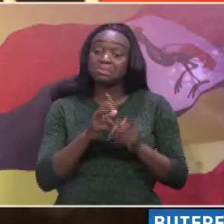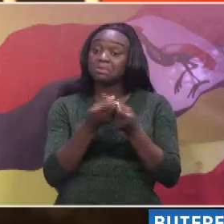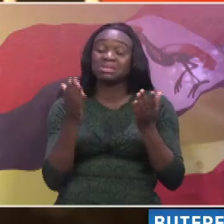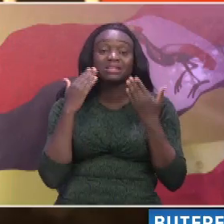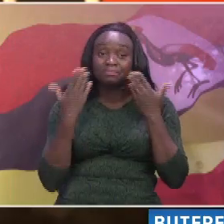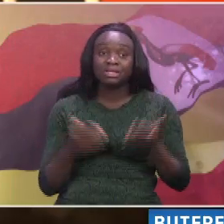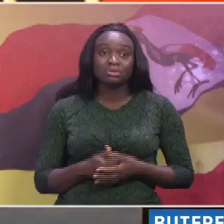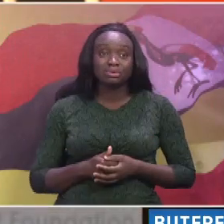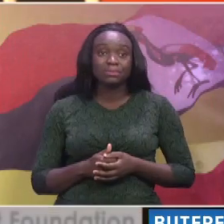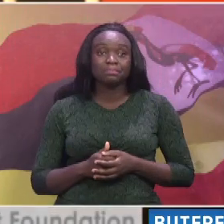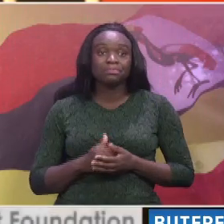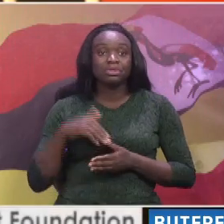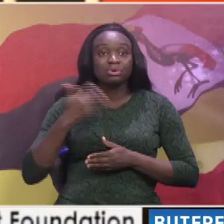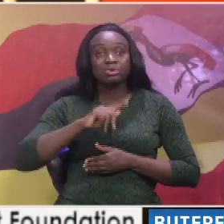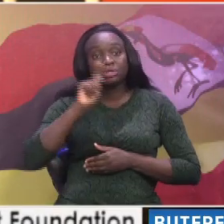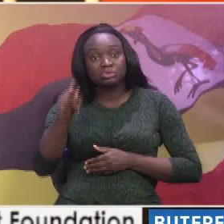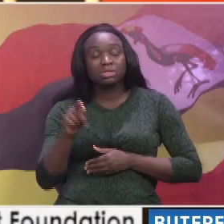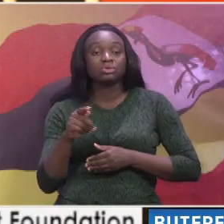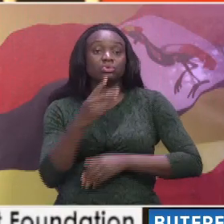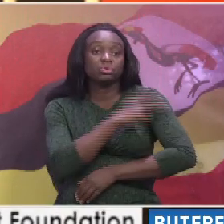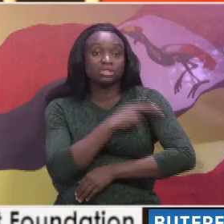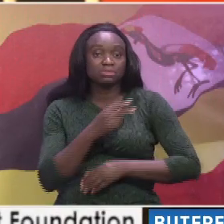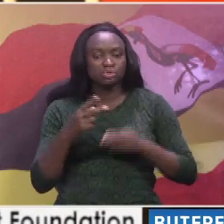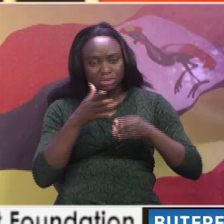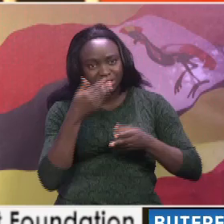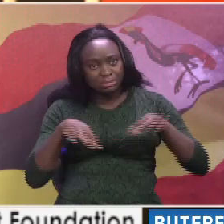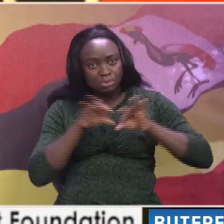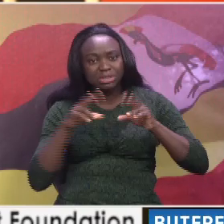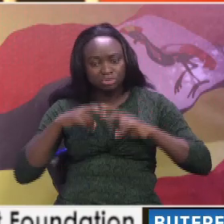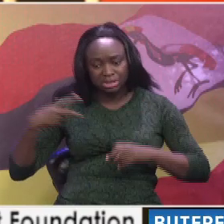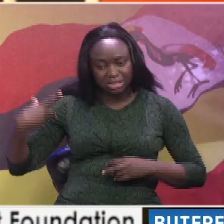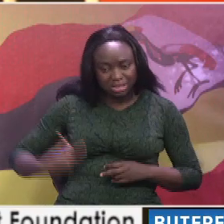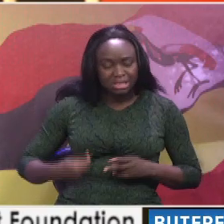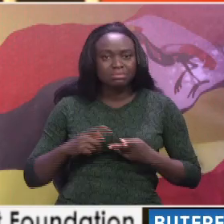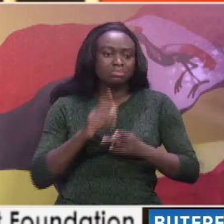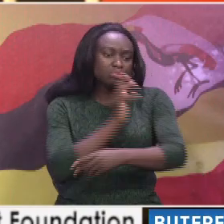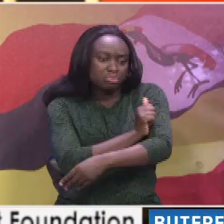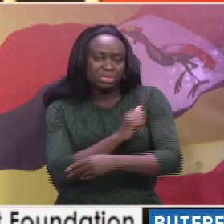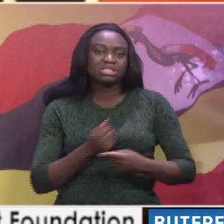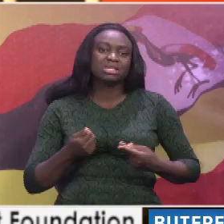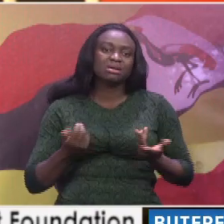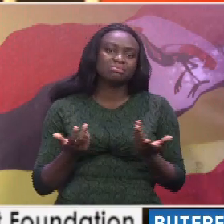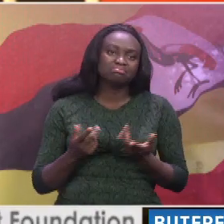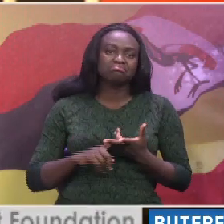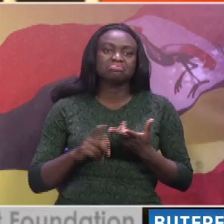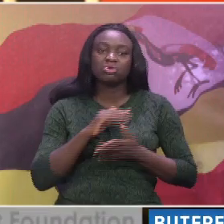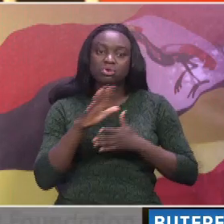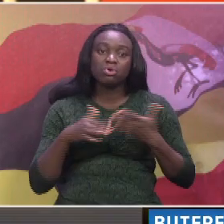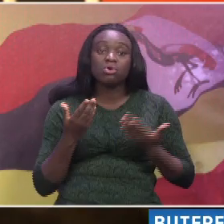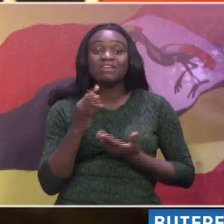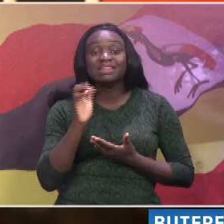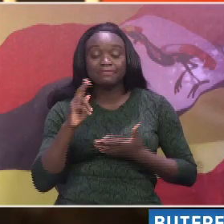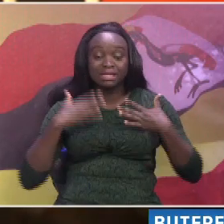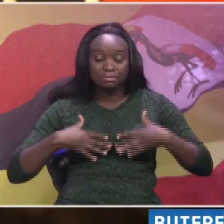buno. Buli lw'ogenda mu ddwaliro weekebeze pressure, weekebeze sukaali, weekebeze amasavu g'olina mu mubiri. Ebyo byonna bikuyamba